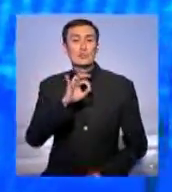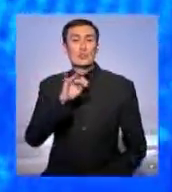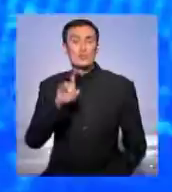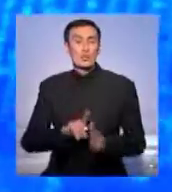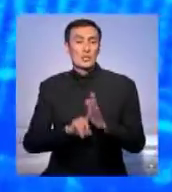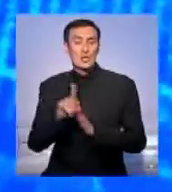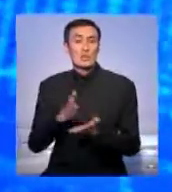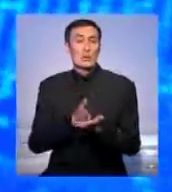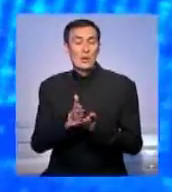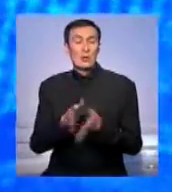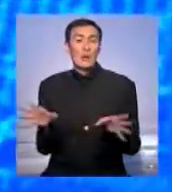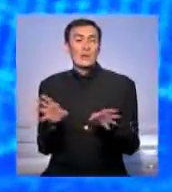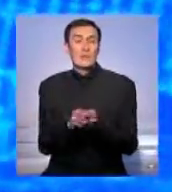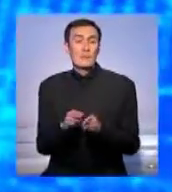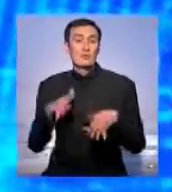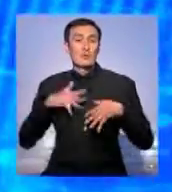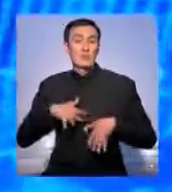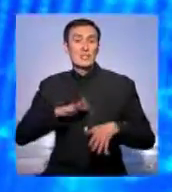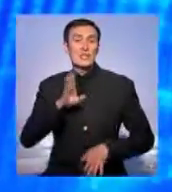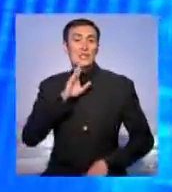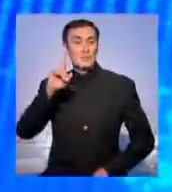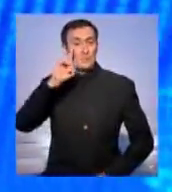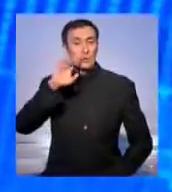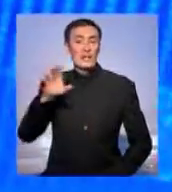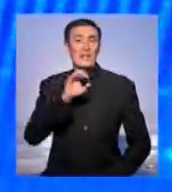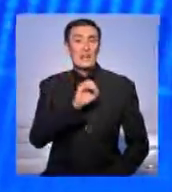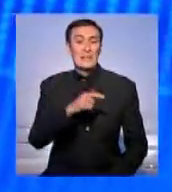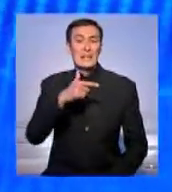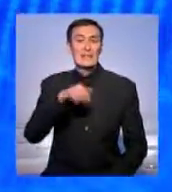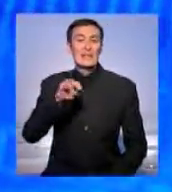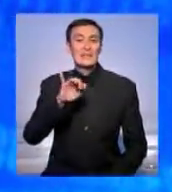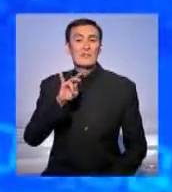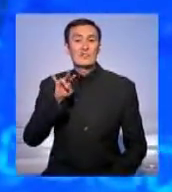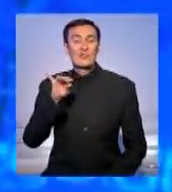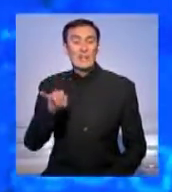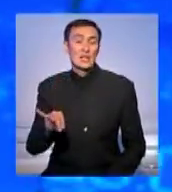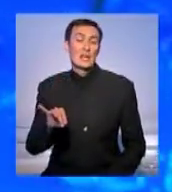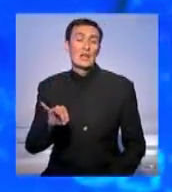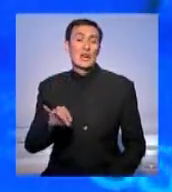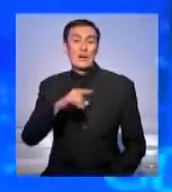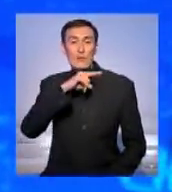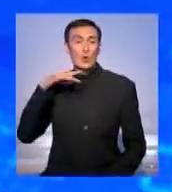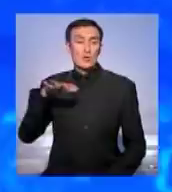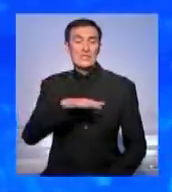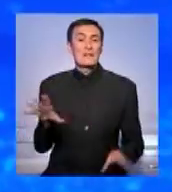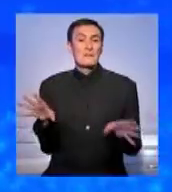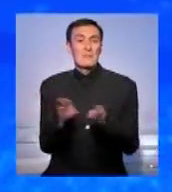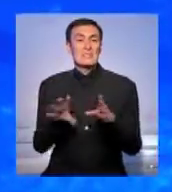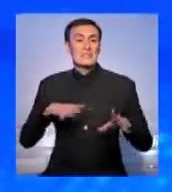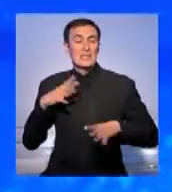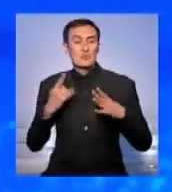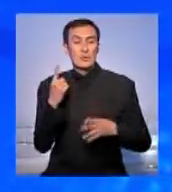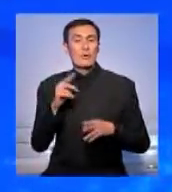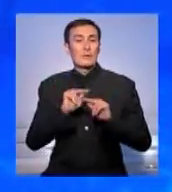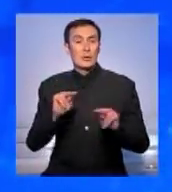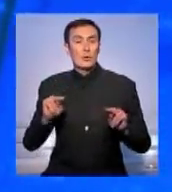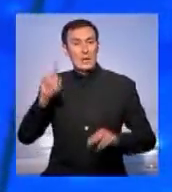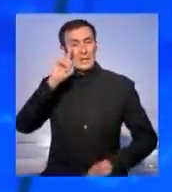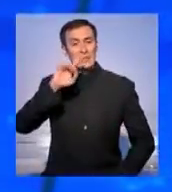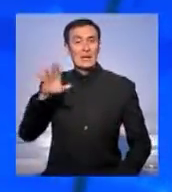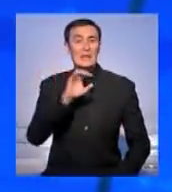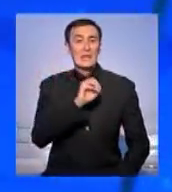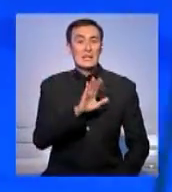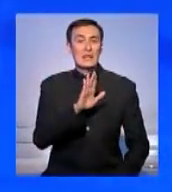начал свою карьеру одновременно с грузинской чемпионкой Еленой Гидиванишвили. В России они занимались у одного педагога,